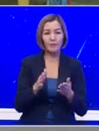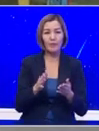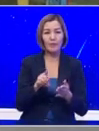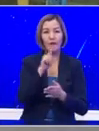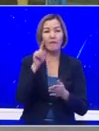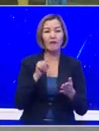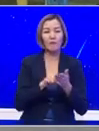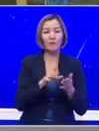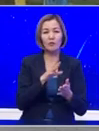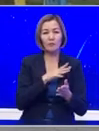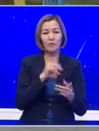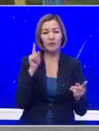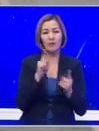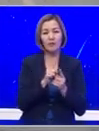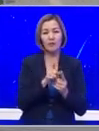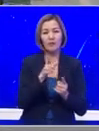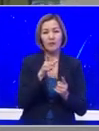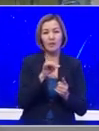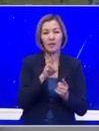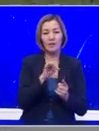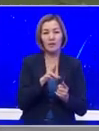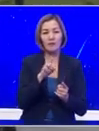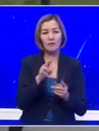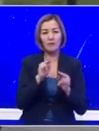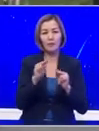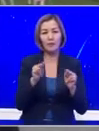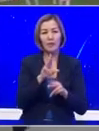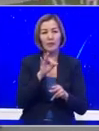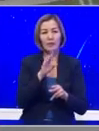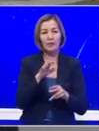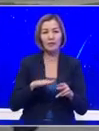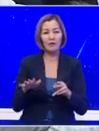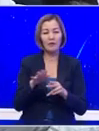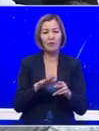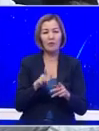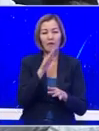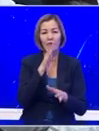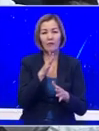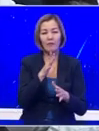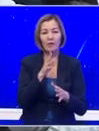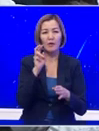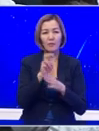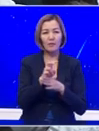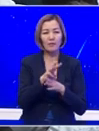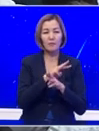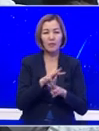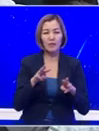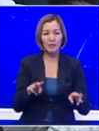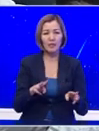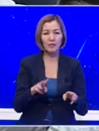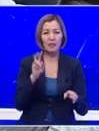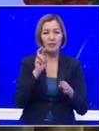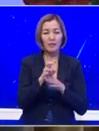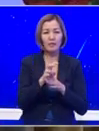вопросов прозвучало и на встрече Гани Бейсенбаева с учителями Сарканского района. Во время своего визита министр просвещения